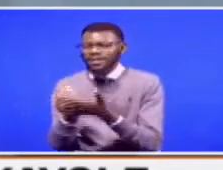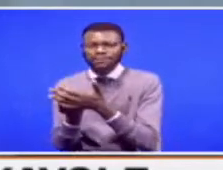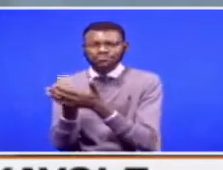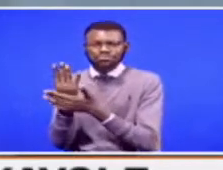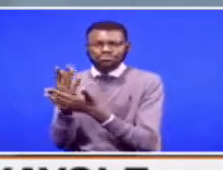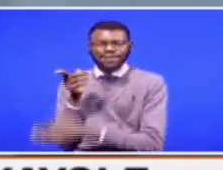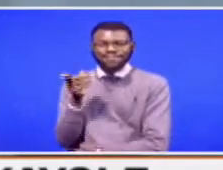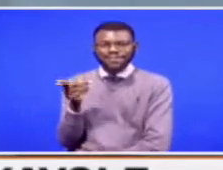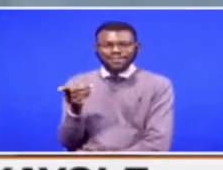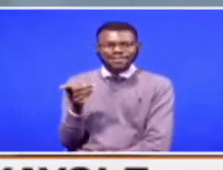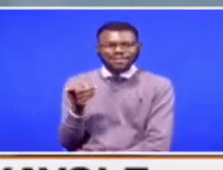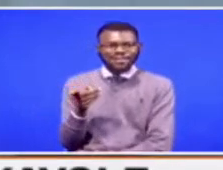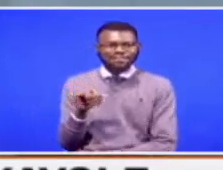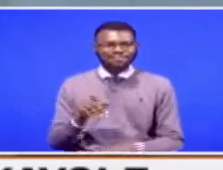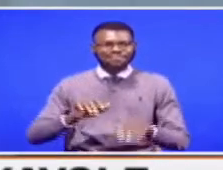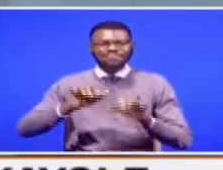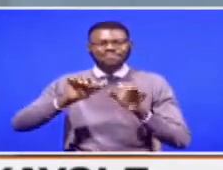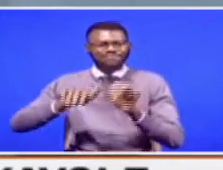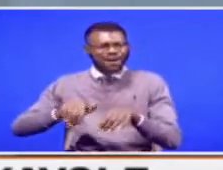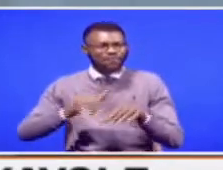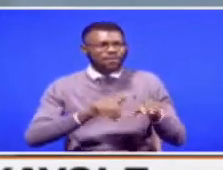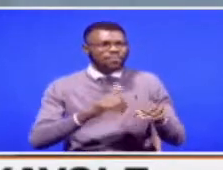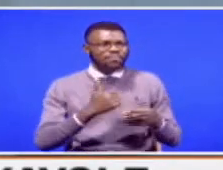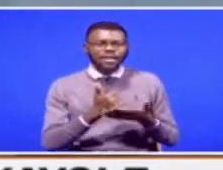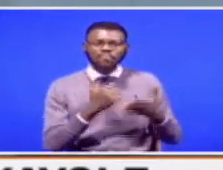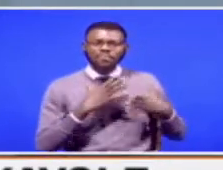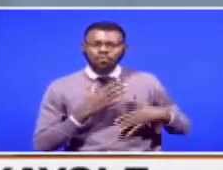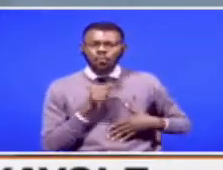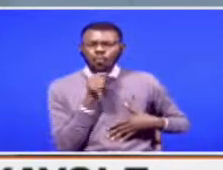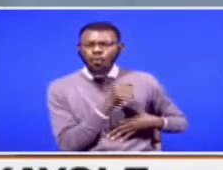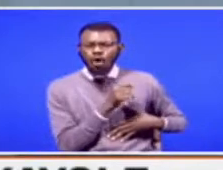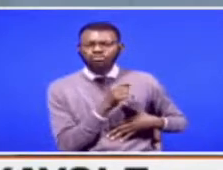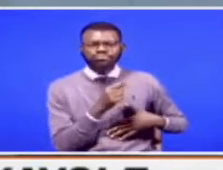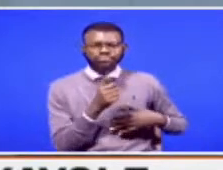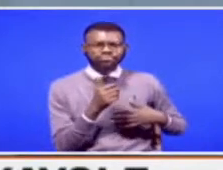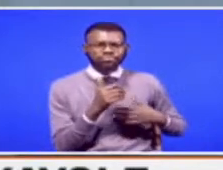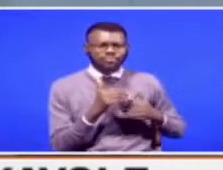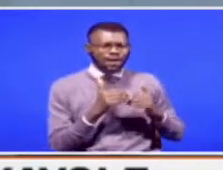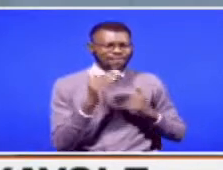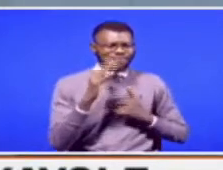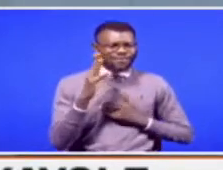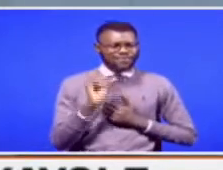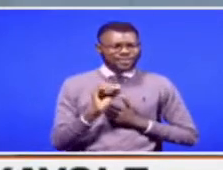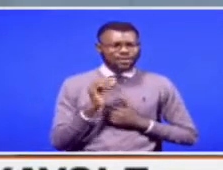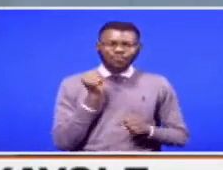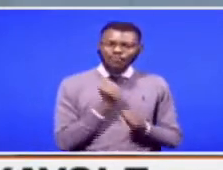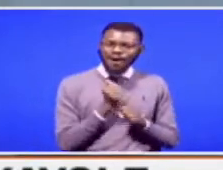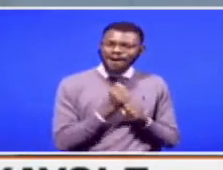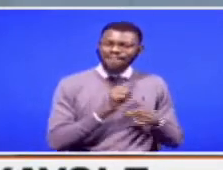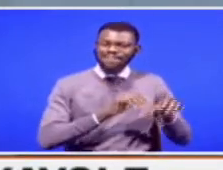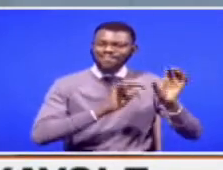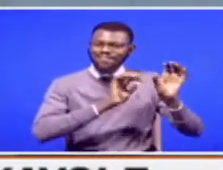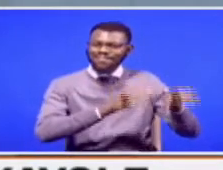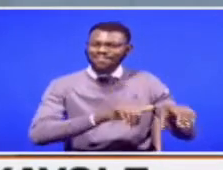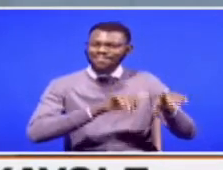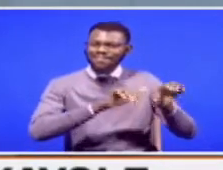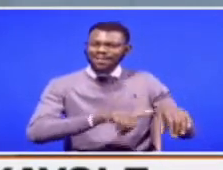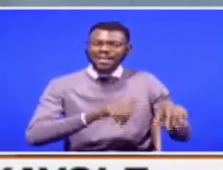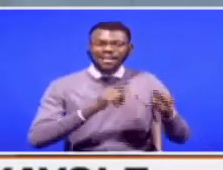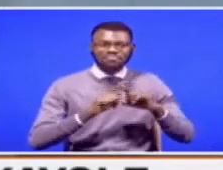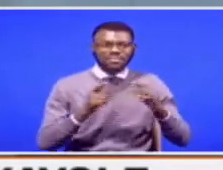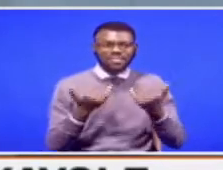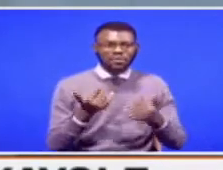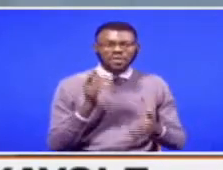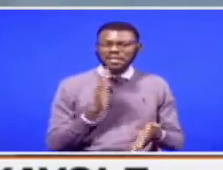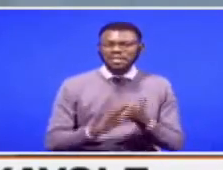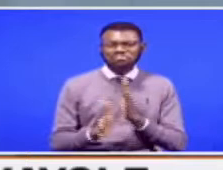ambalo inadaiwa lilikuwa likiwasaidia zaidi ya wakongwe 50 kupata kilimo. Sasa ni maskani ya kundi la watu